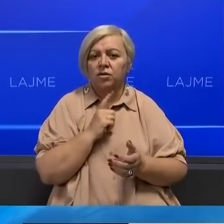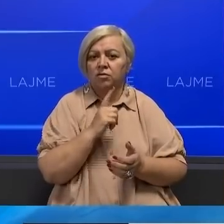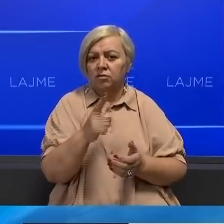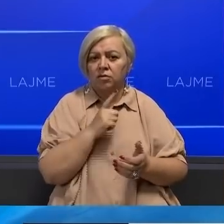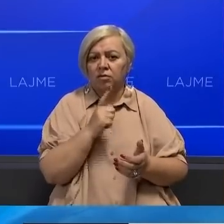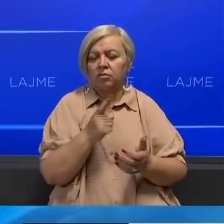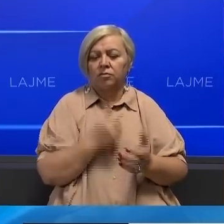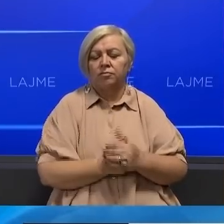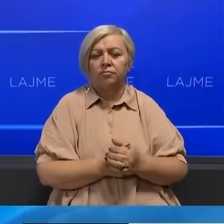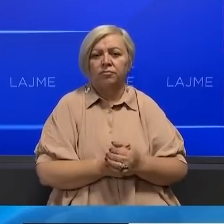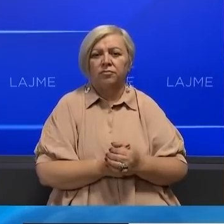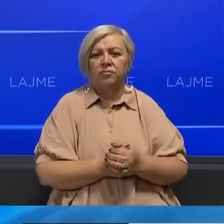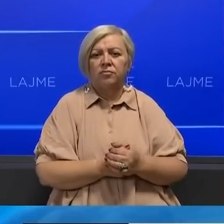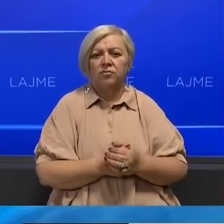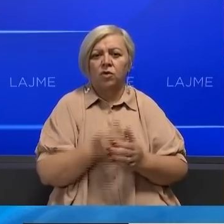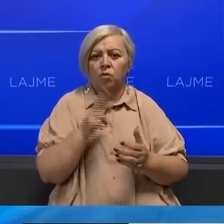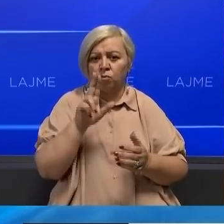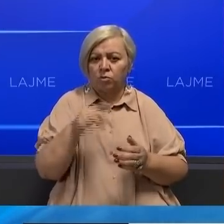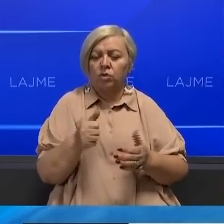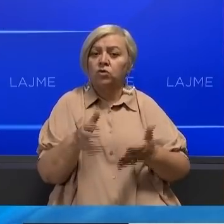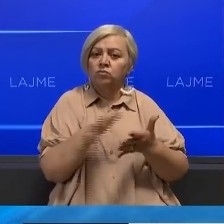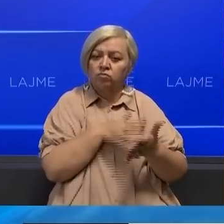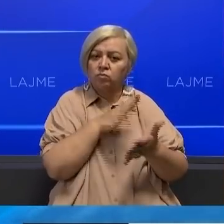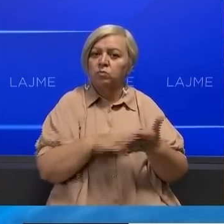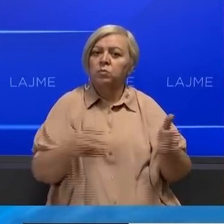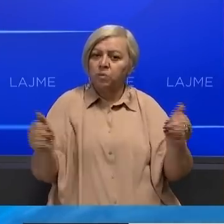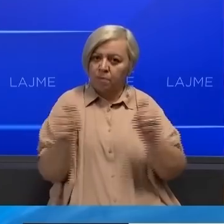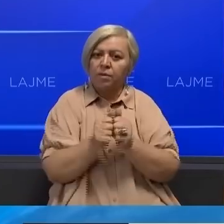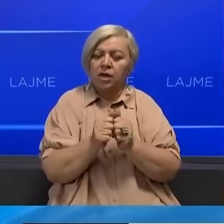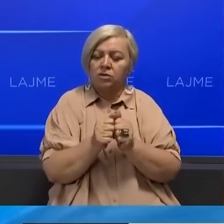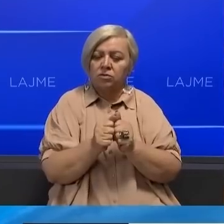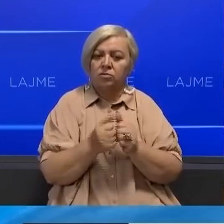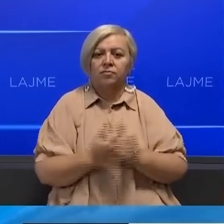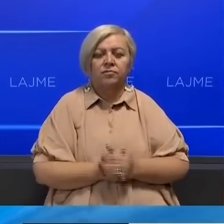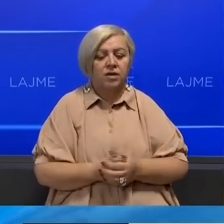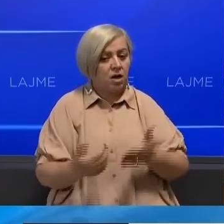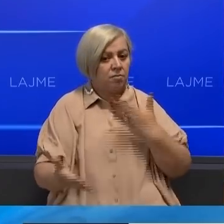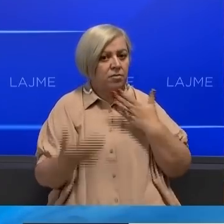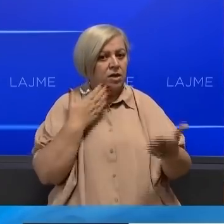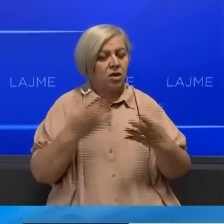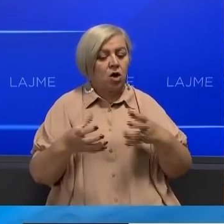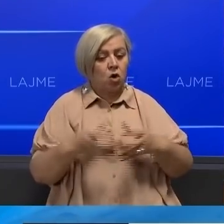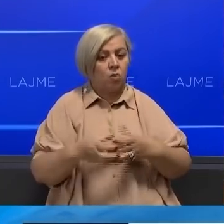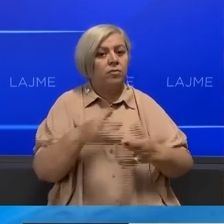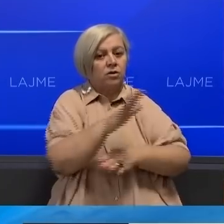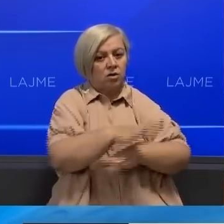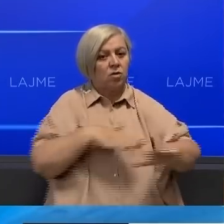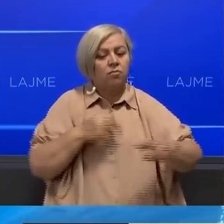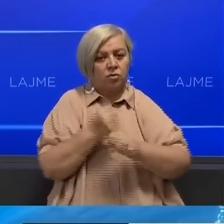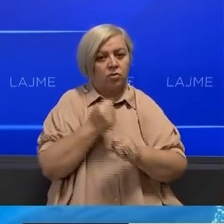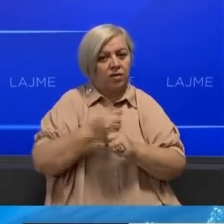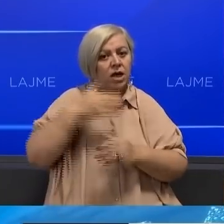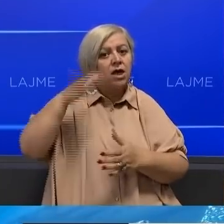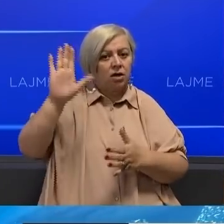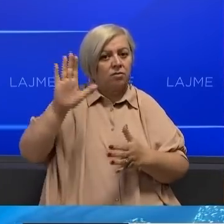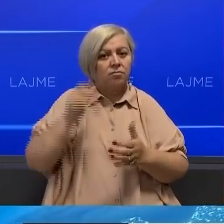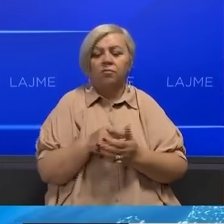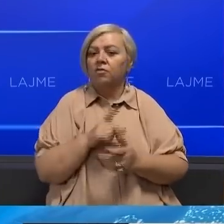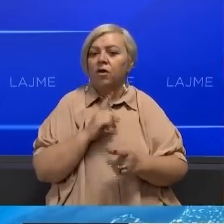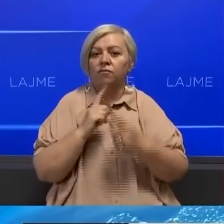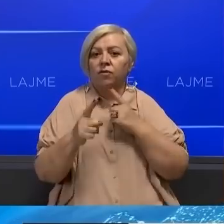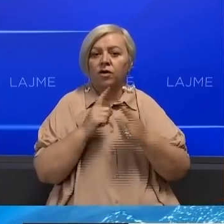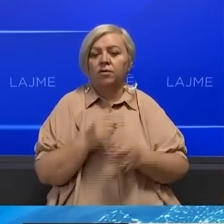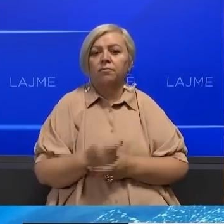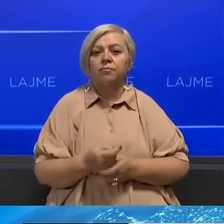shoqje, edhe mundem me bërë një strategji të përbashkët edhe si komision. Në mbledhjen e Komisionit për Punë të Jashtme dhe Diaspor, u fol edhe